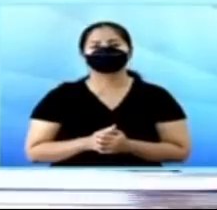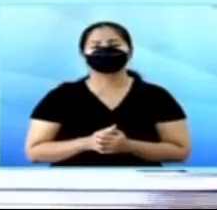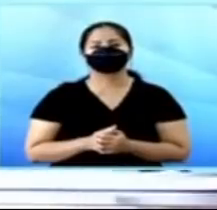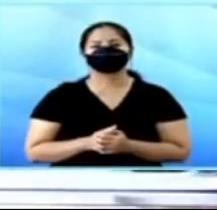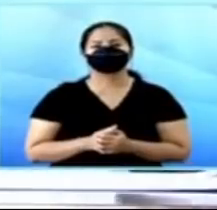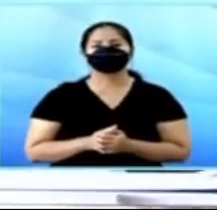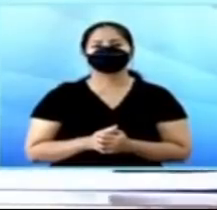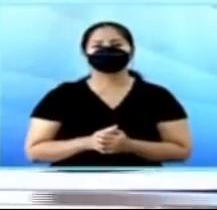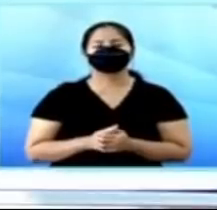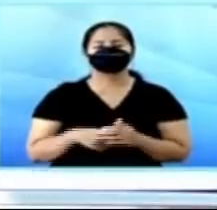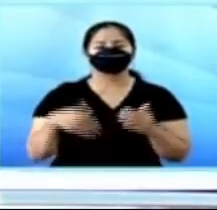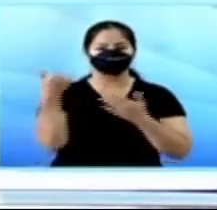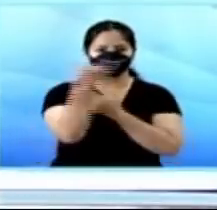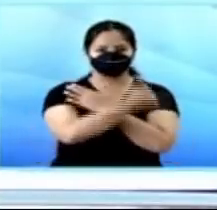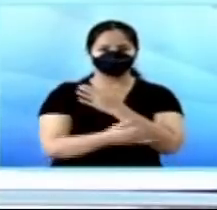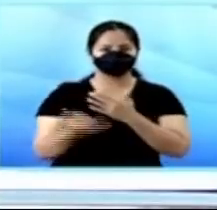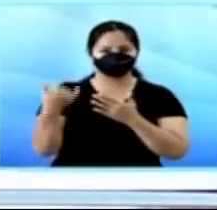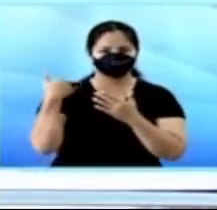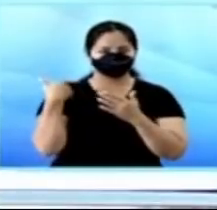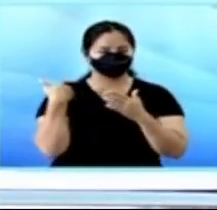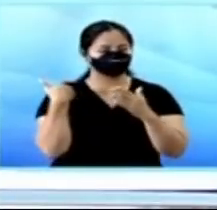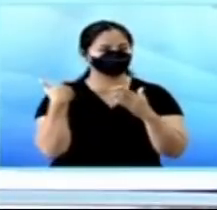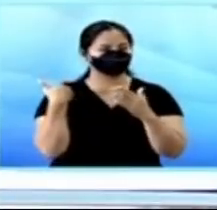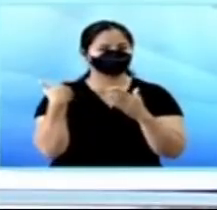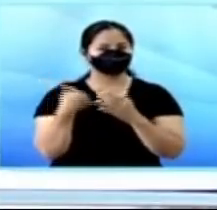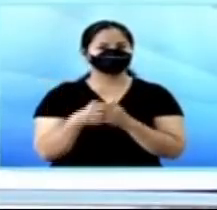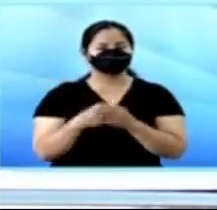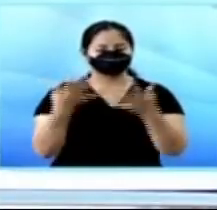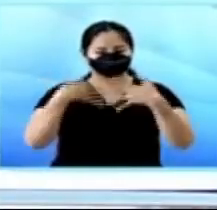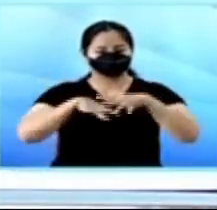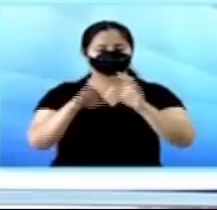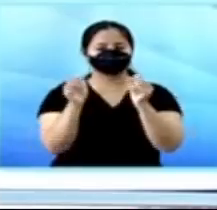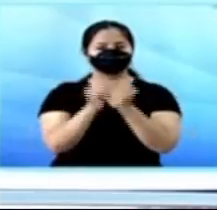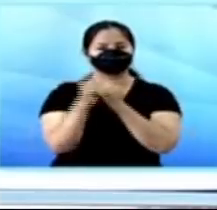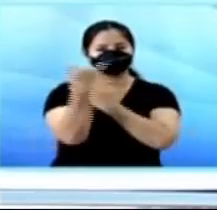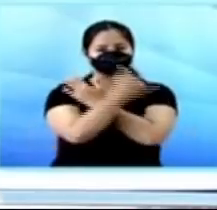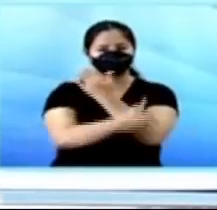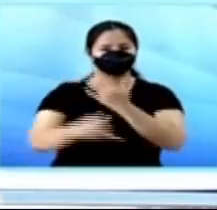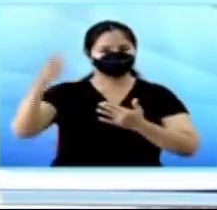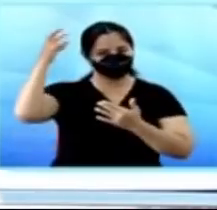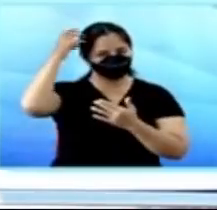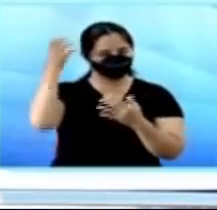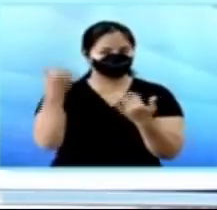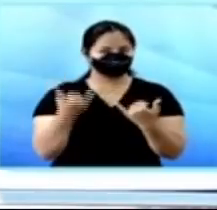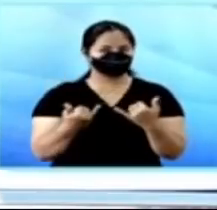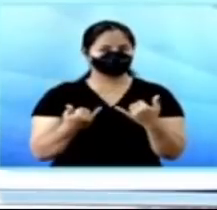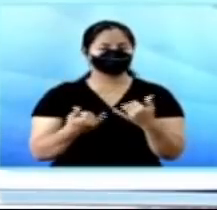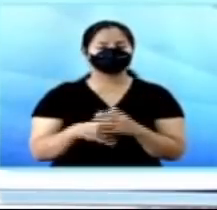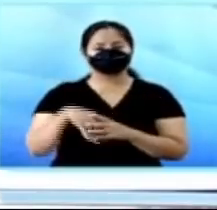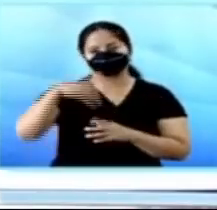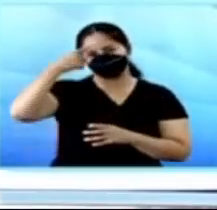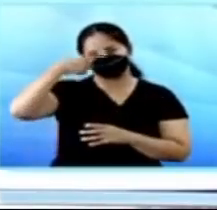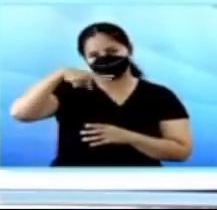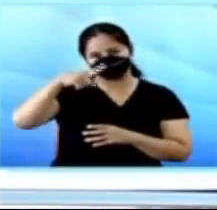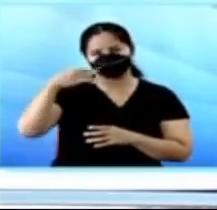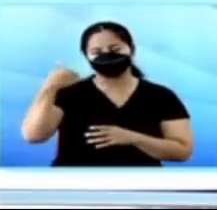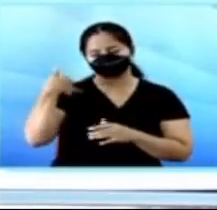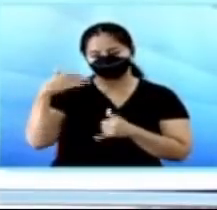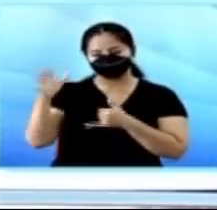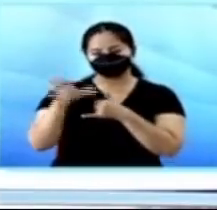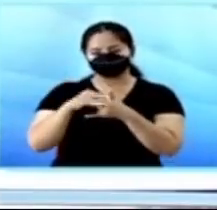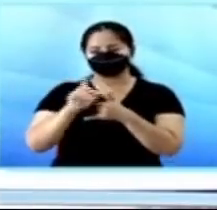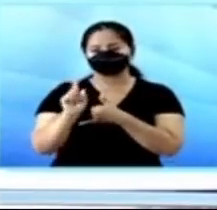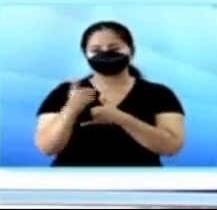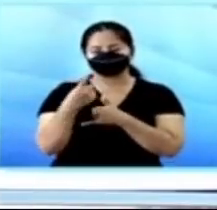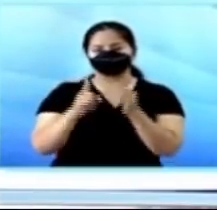สำหรับบรรดาประเทศที่มีชายแดนร่วมกับสปป.ลาวของพวกเรานั้นประเทศไทยก็ยังมีรายงานผู้ติดเชื้อใหม่เ